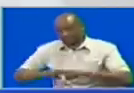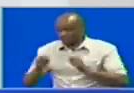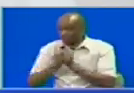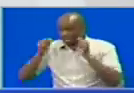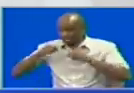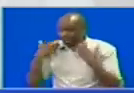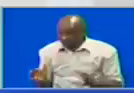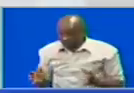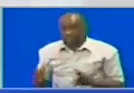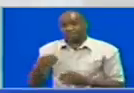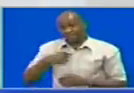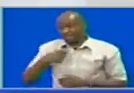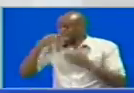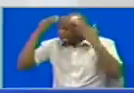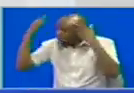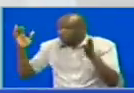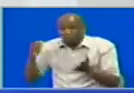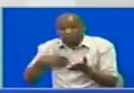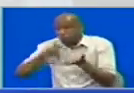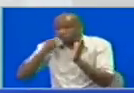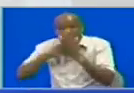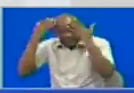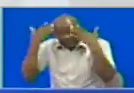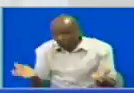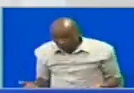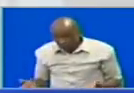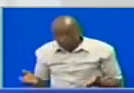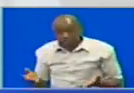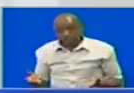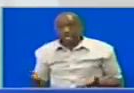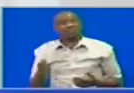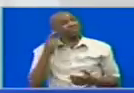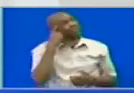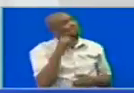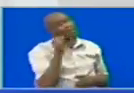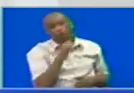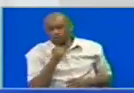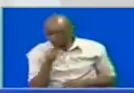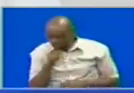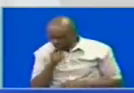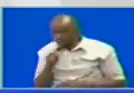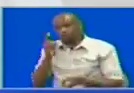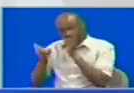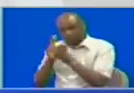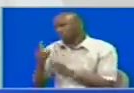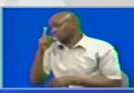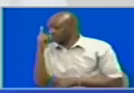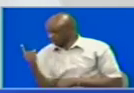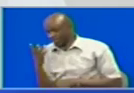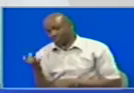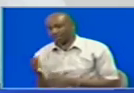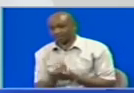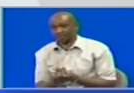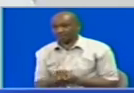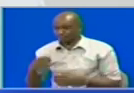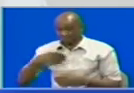kaelewana. Mimi kwa mtoto mimi nilikuwa sijui mambo ya contract. Miaka mingapi hapo sasa? Ilikuwa kama kwa 22 na ilikuwa